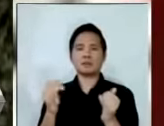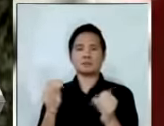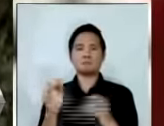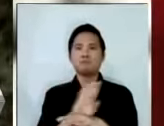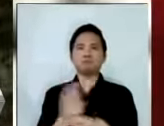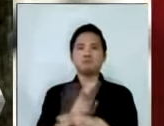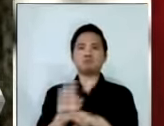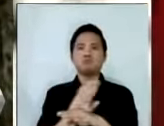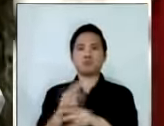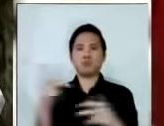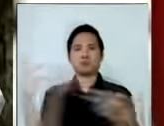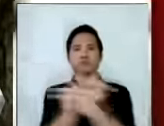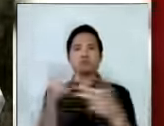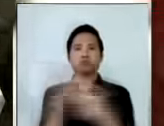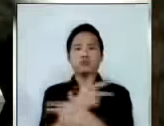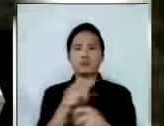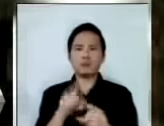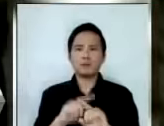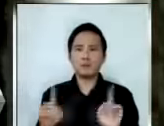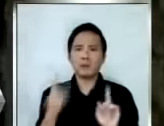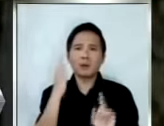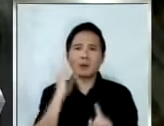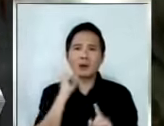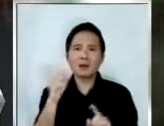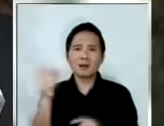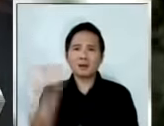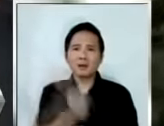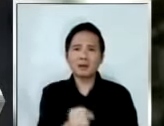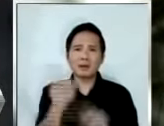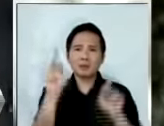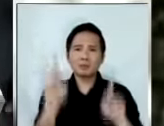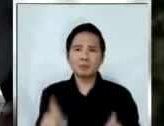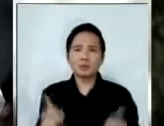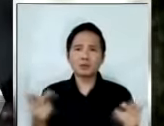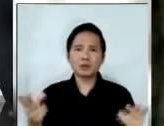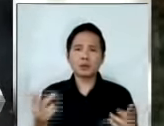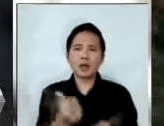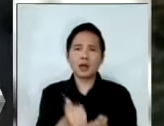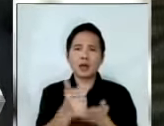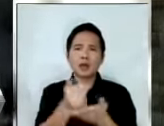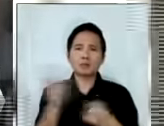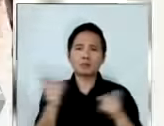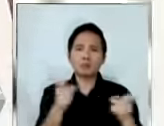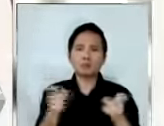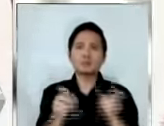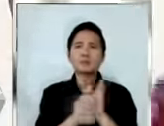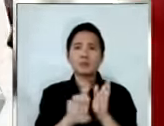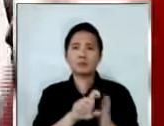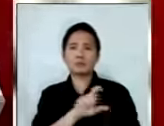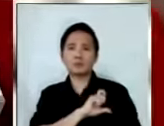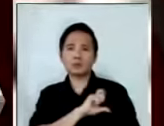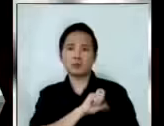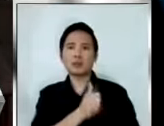bantay na taga-task force disiplina, mga taga-dipos, at may pulis na maalalay sa mga pasahero.